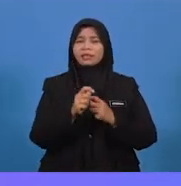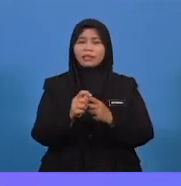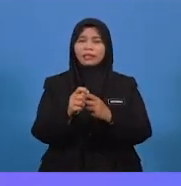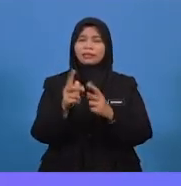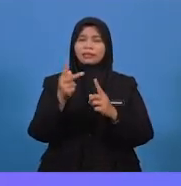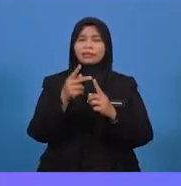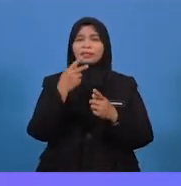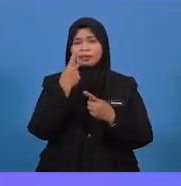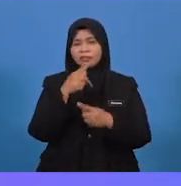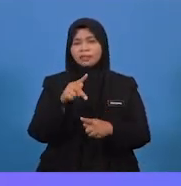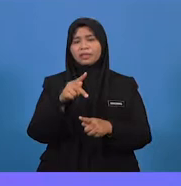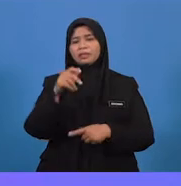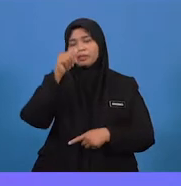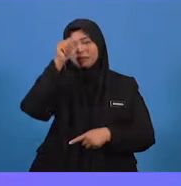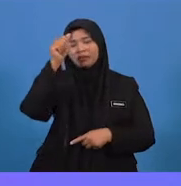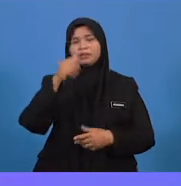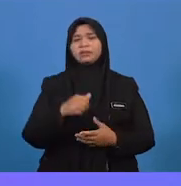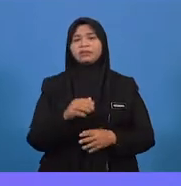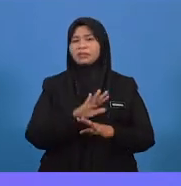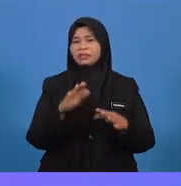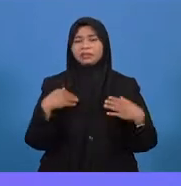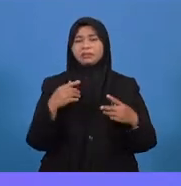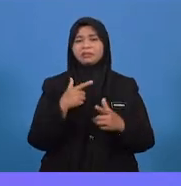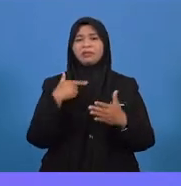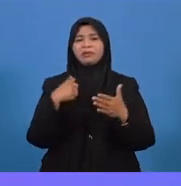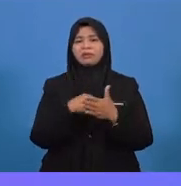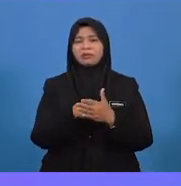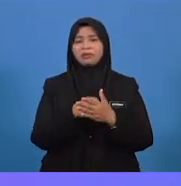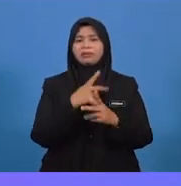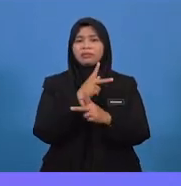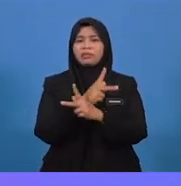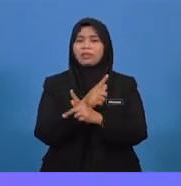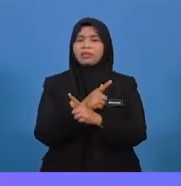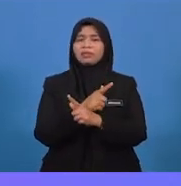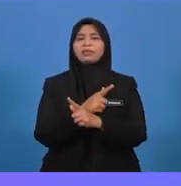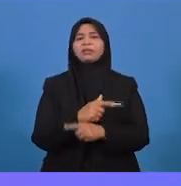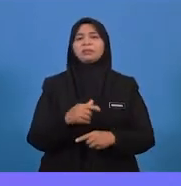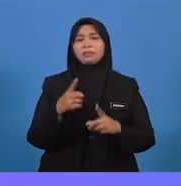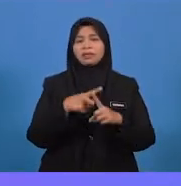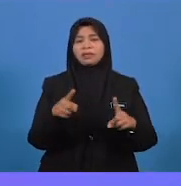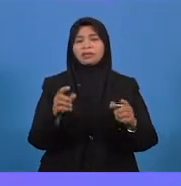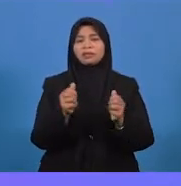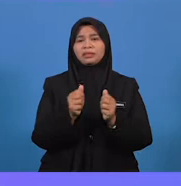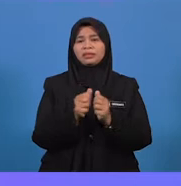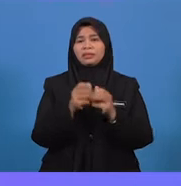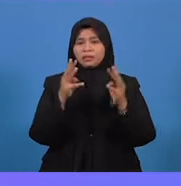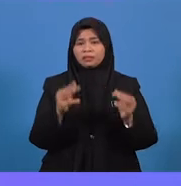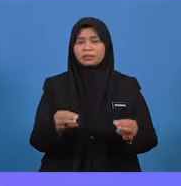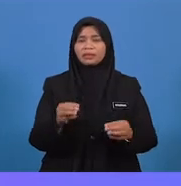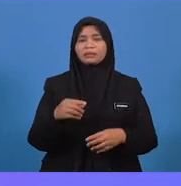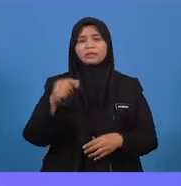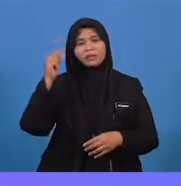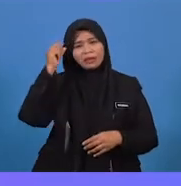perintah Allah dan tidak pernah melanggar larangannya. Berbeza dengan manusia yang rambut sama hitam,